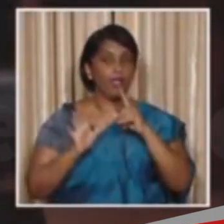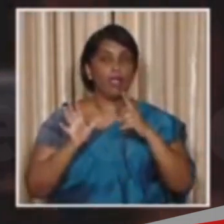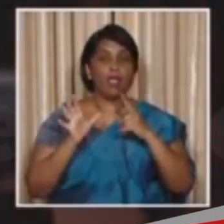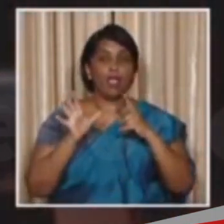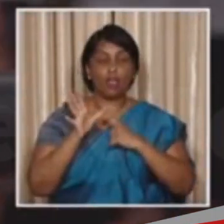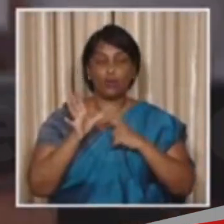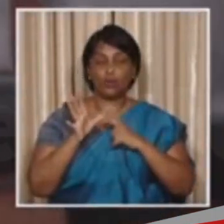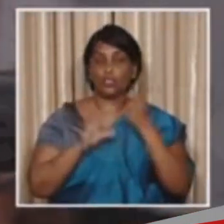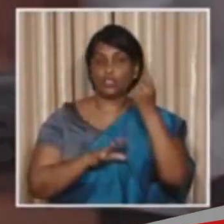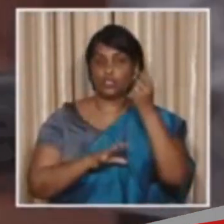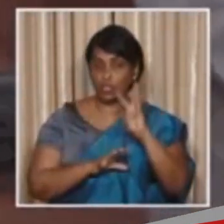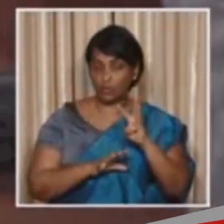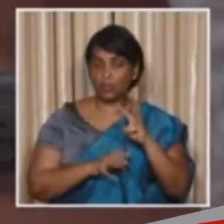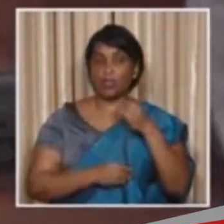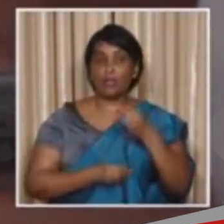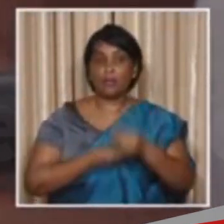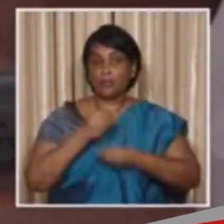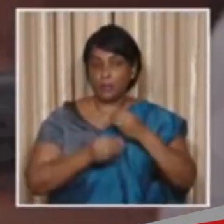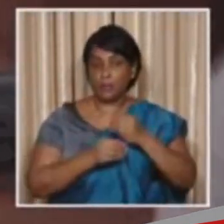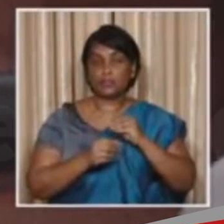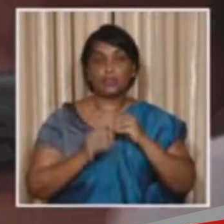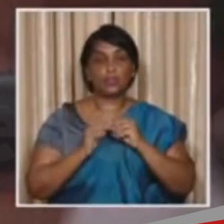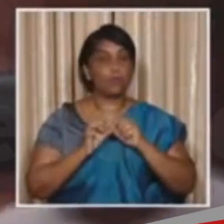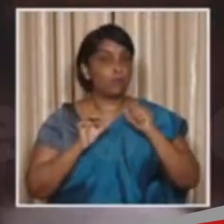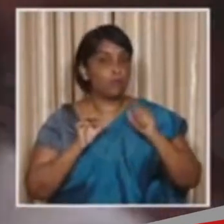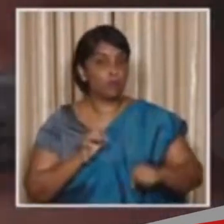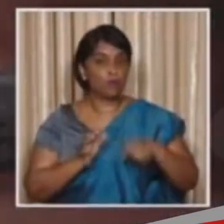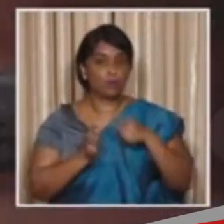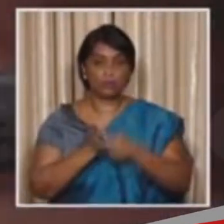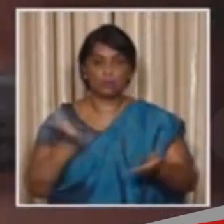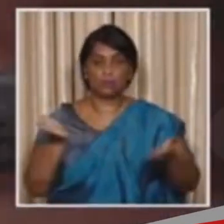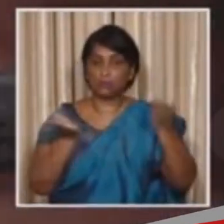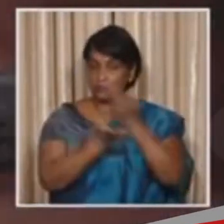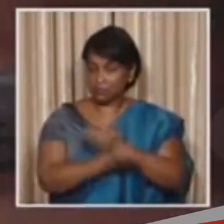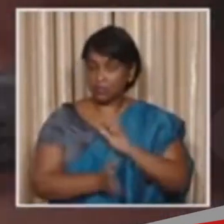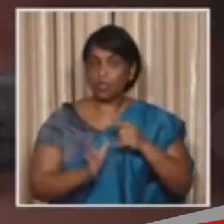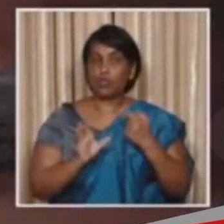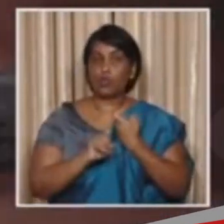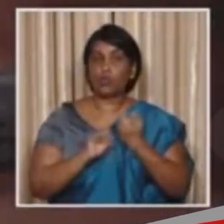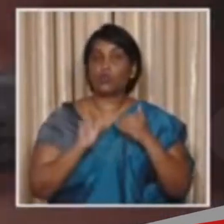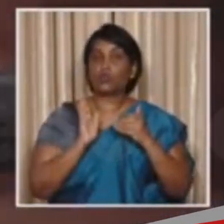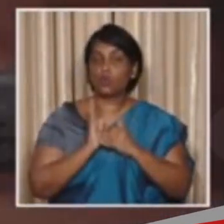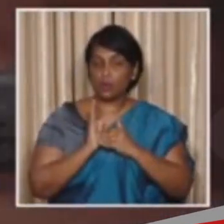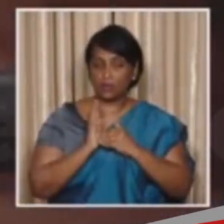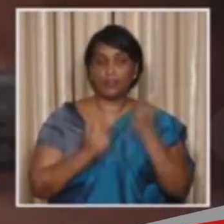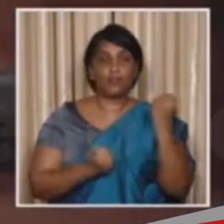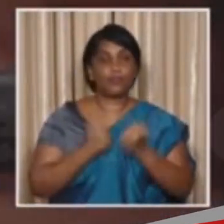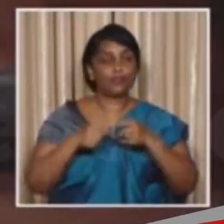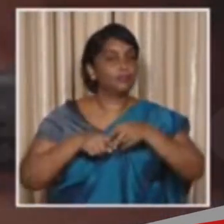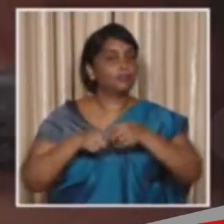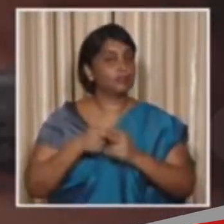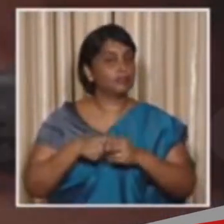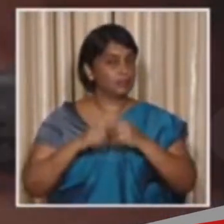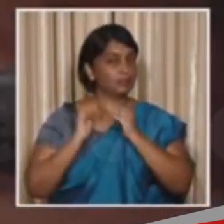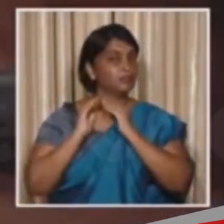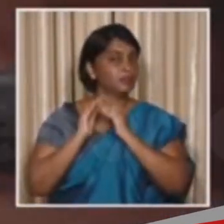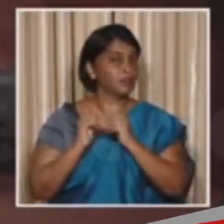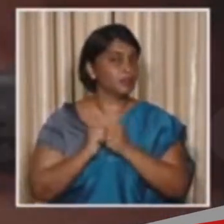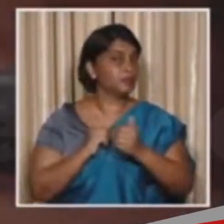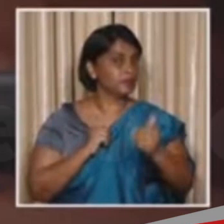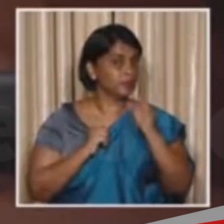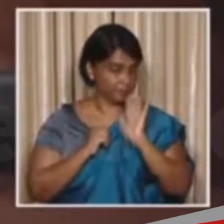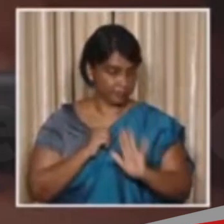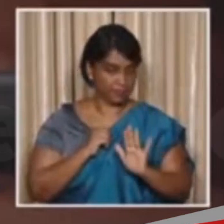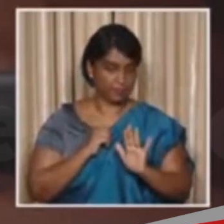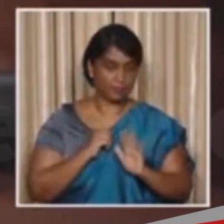2015-08-13 දින ආයෝජන මණ්ඩලය සමග ගිවිසුමක් අත්සන් කර තිබුණේ කුලියපිටිය ප්‍රදේශයේ ෆොක්ස්වැගන් වාහන එකලස් කිරීමේ කර්මාන්තශාලාව පවත්වා ගැනීම